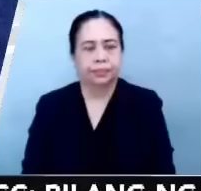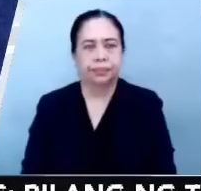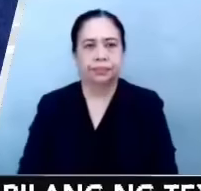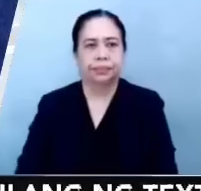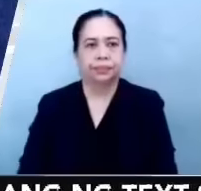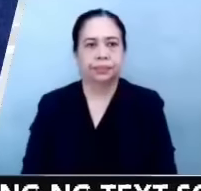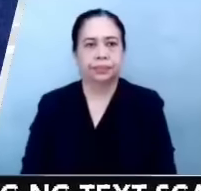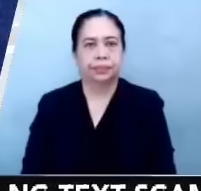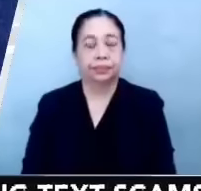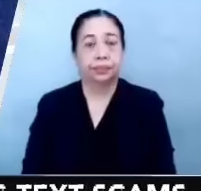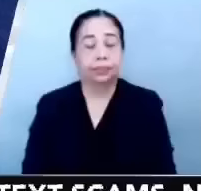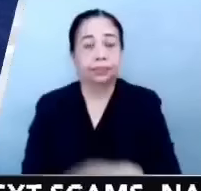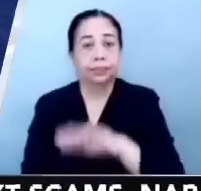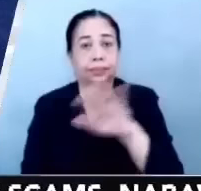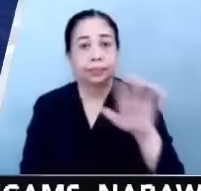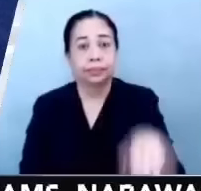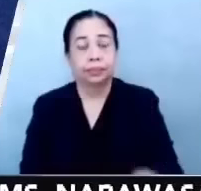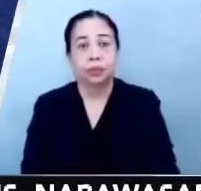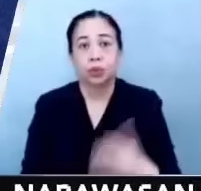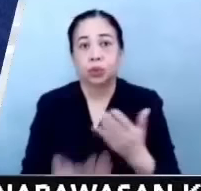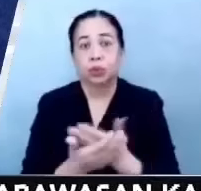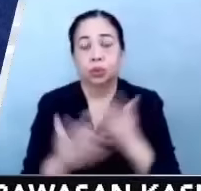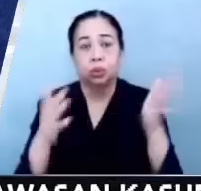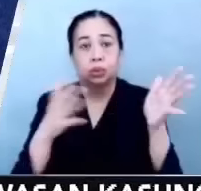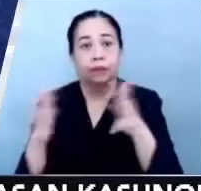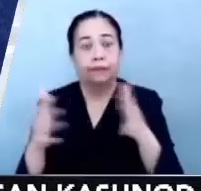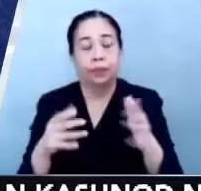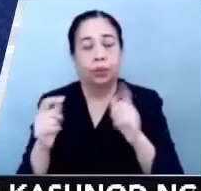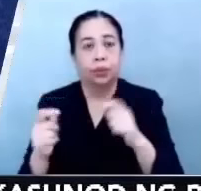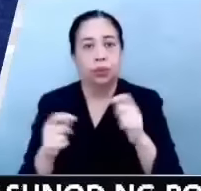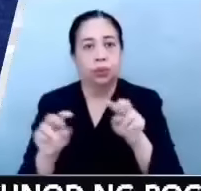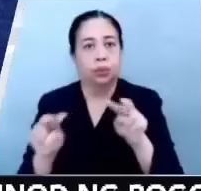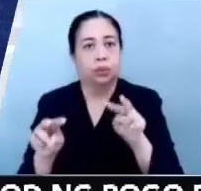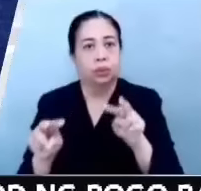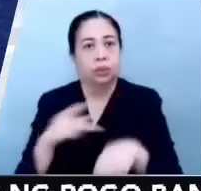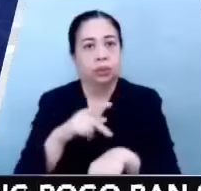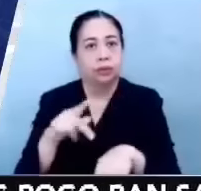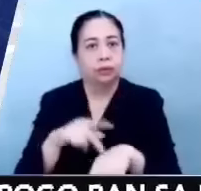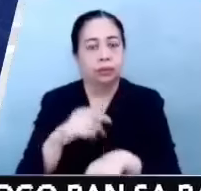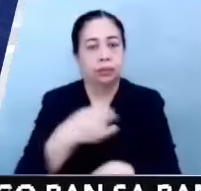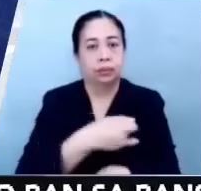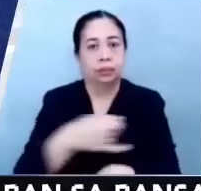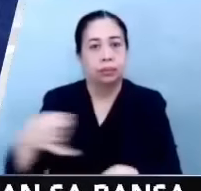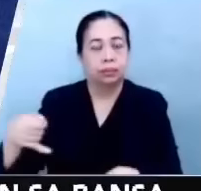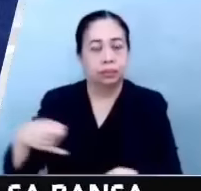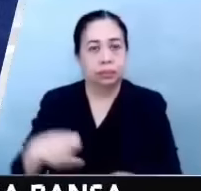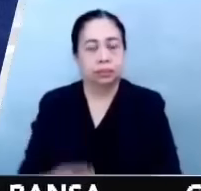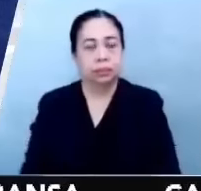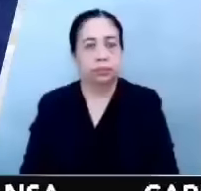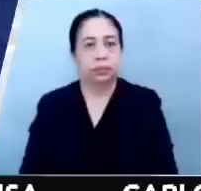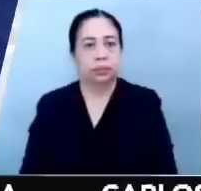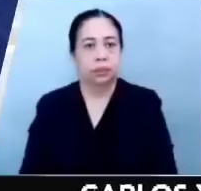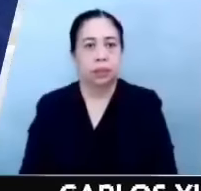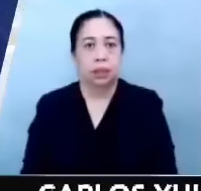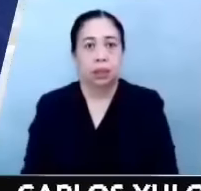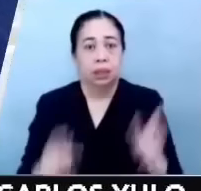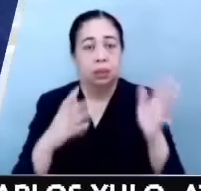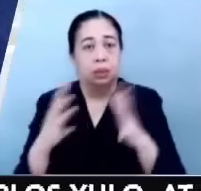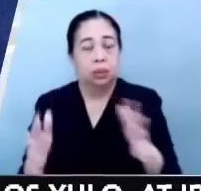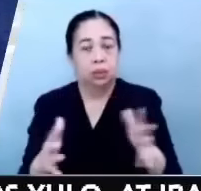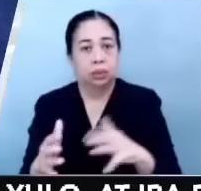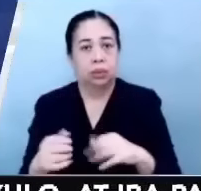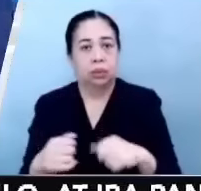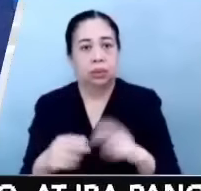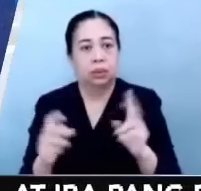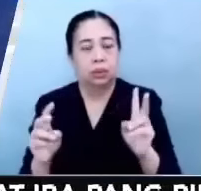Mga kapuso, isang bagong bagyo ang binabantayan sa labas ng Philippine Area of Responsibility. Isa po itong tropical depression ayon sa PAG-ASA